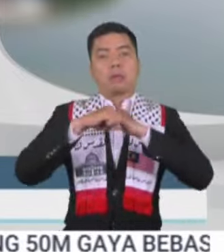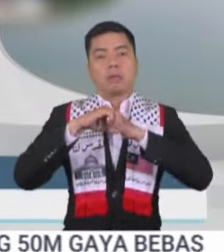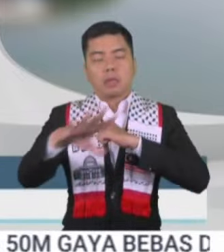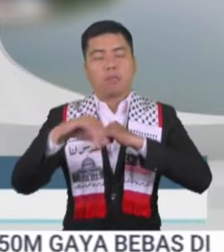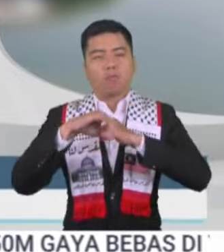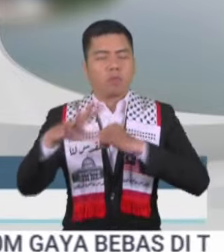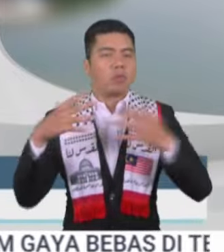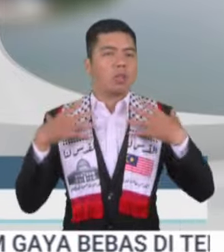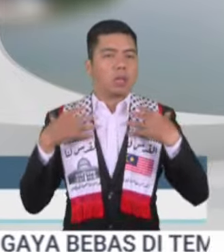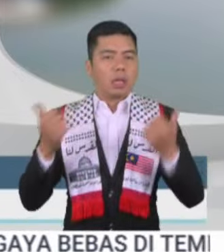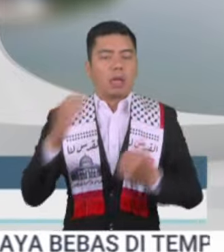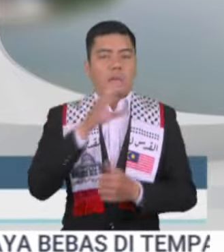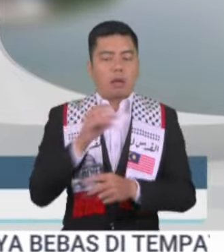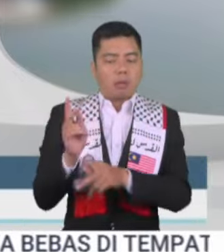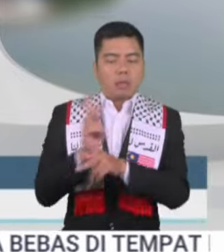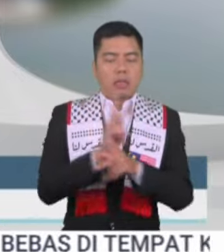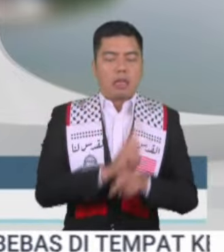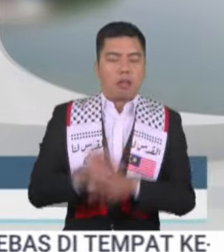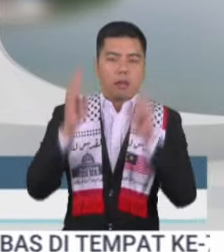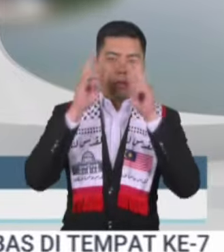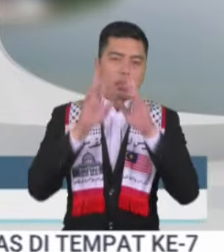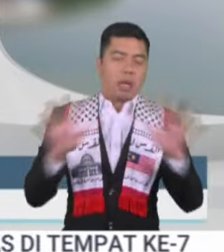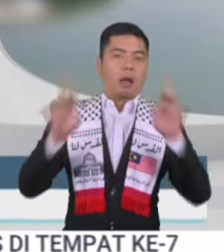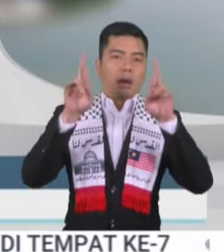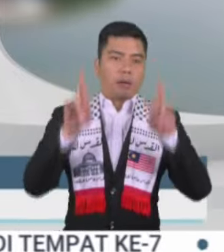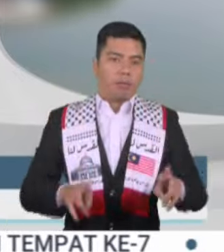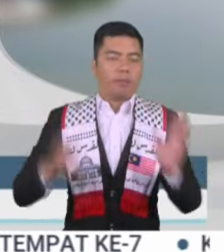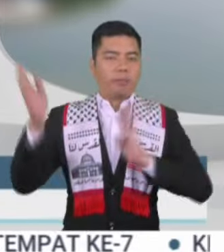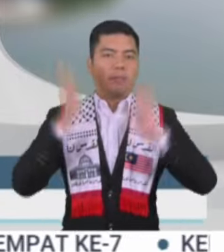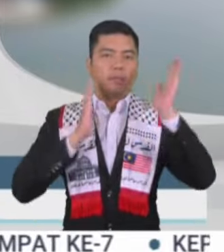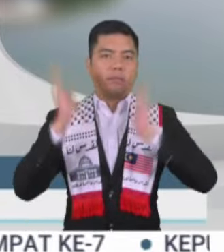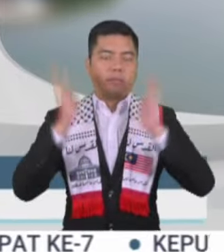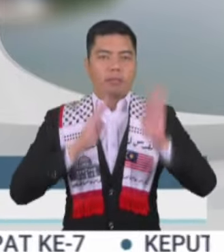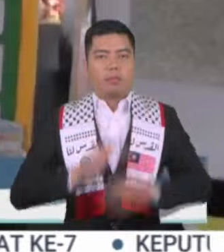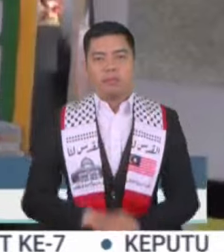kesihatan dan memelihara Kesejahteraan Rakyat